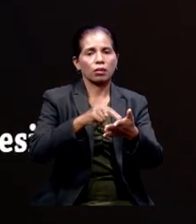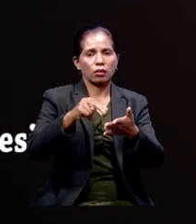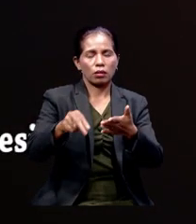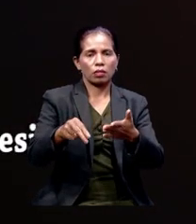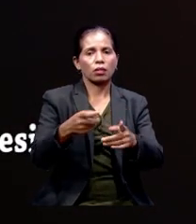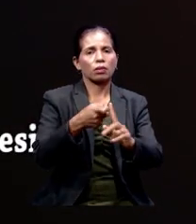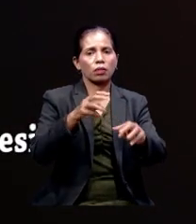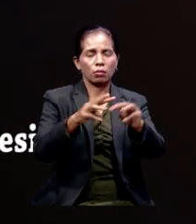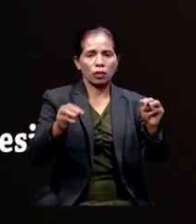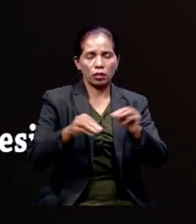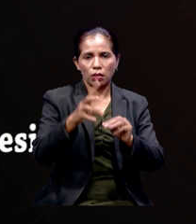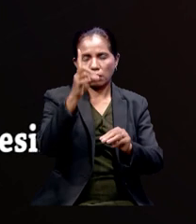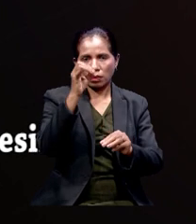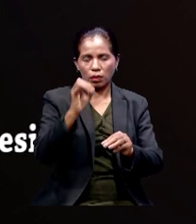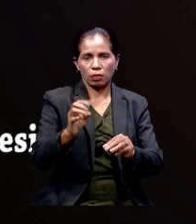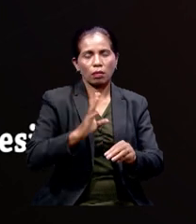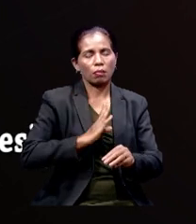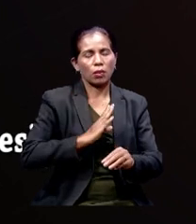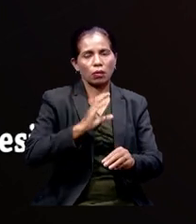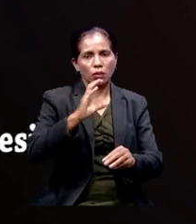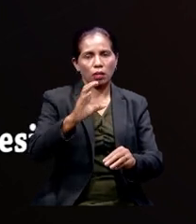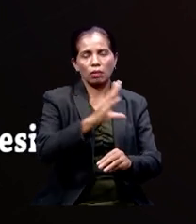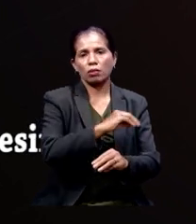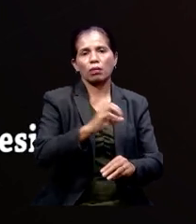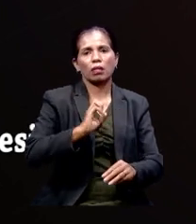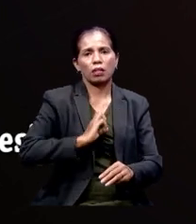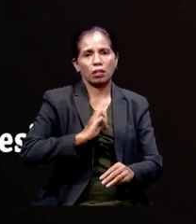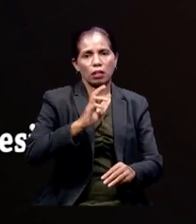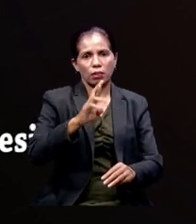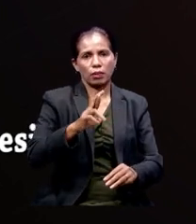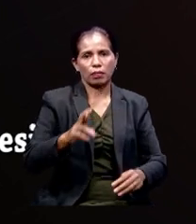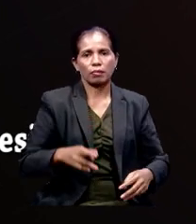husi município Dili, Baucau no Hermera.